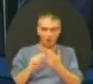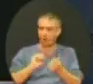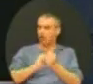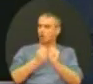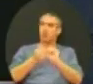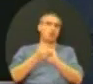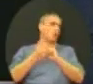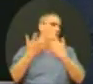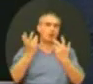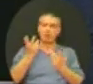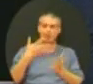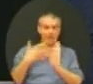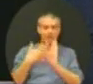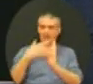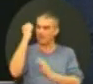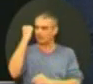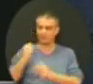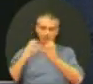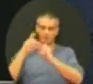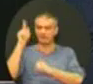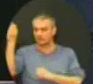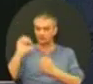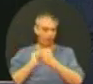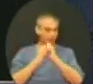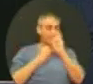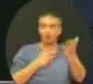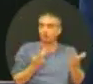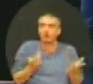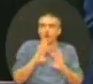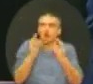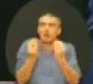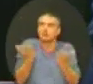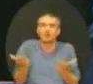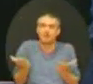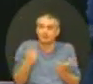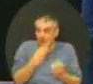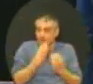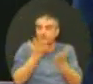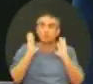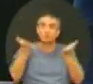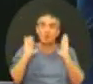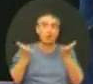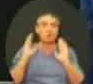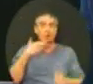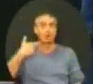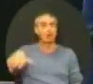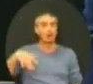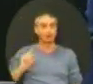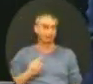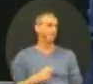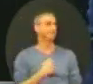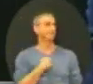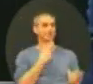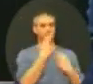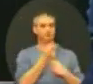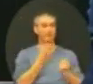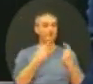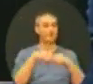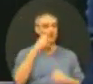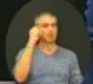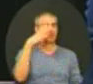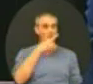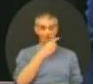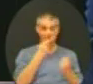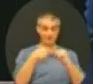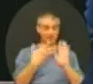על חקירת רצח בכפר ערבי כזה או אחר, או כל דבר? זה מסר מאוד מאוד חריף. אני אשיב לך. ועדת אור,